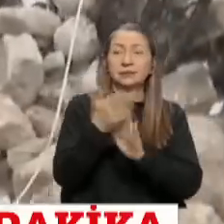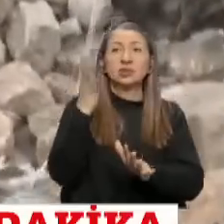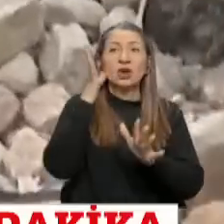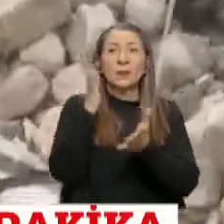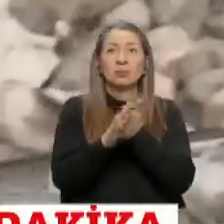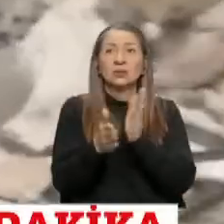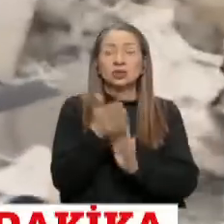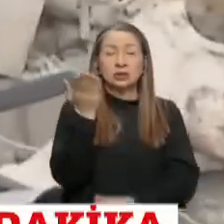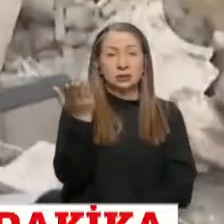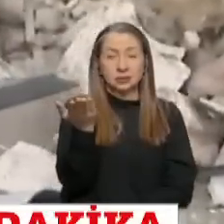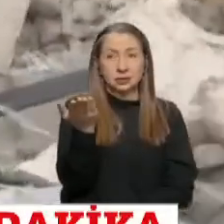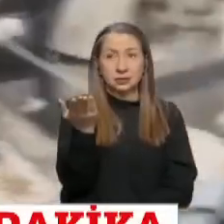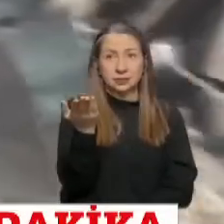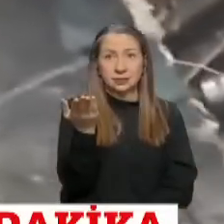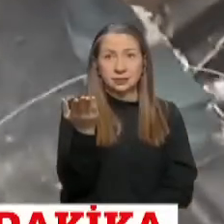Cami yıkılmış.